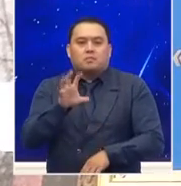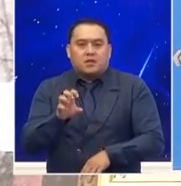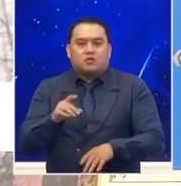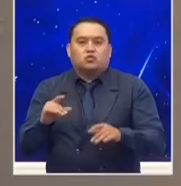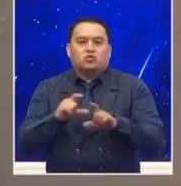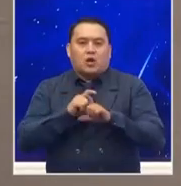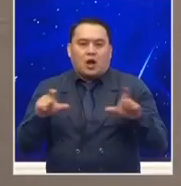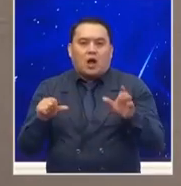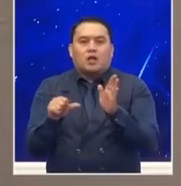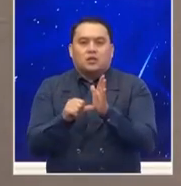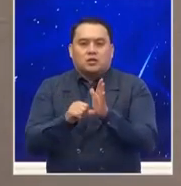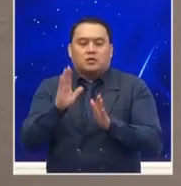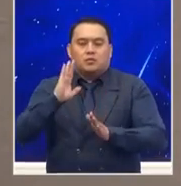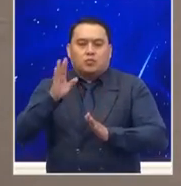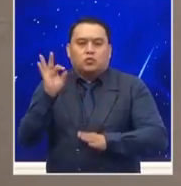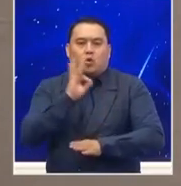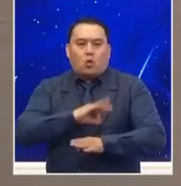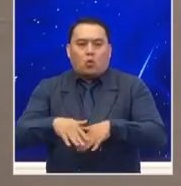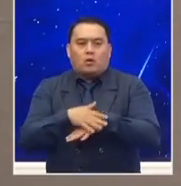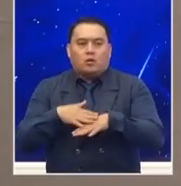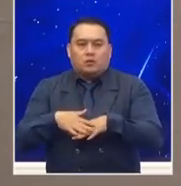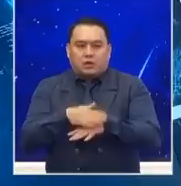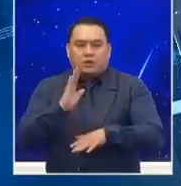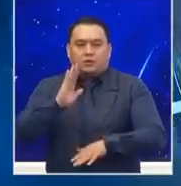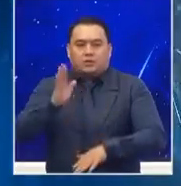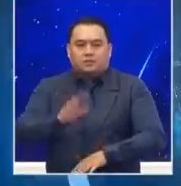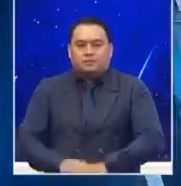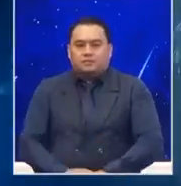6 мектеп салдыртпақ. Игілігін бұйыртса ел көреді.